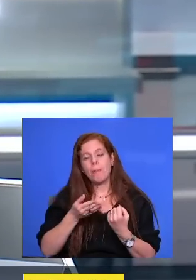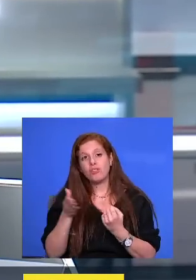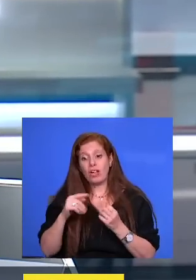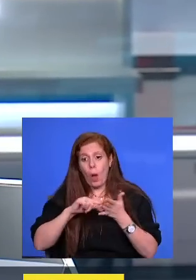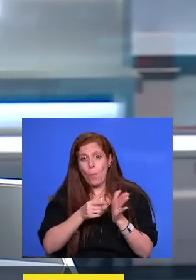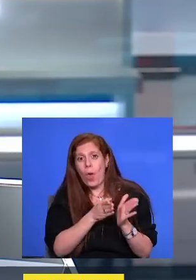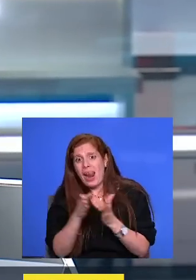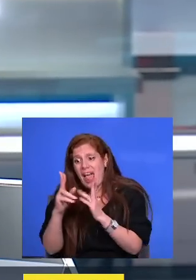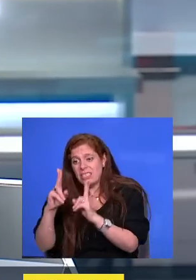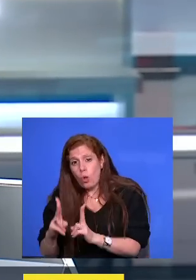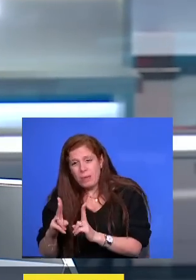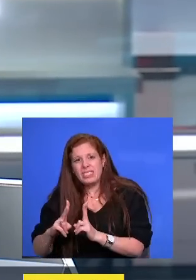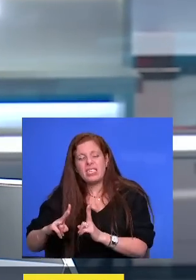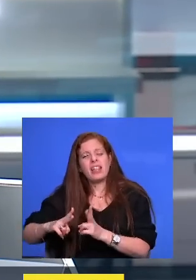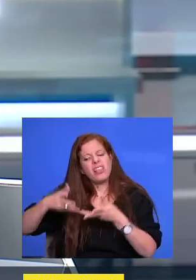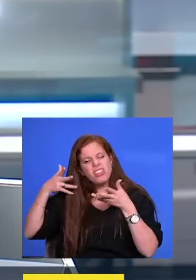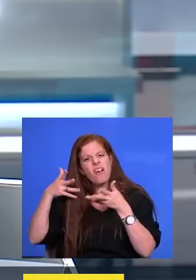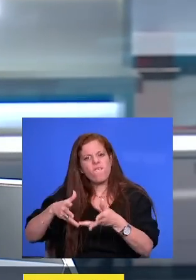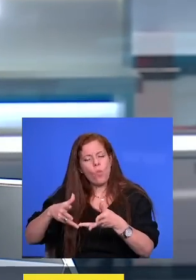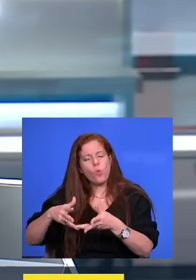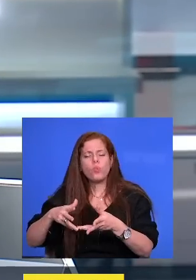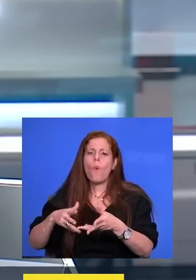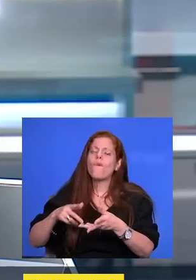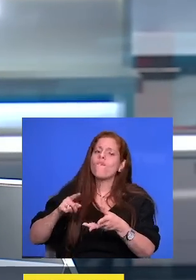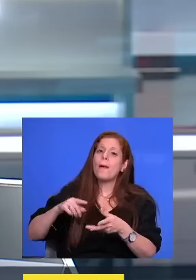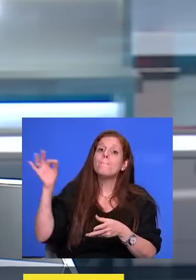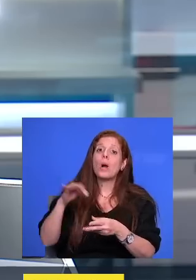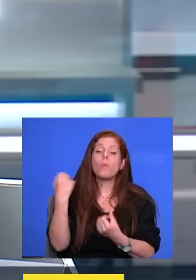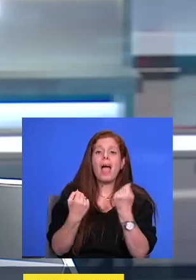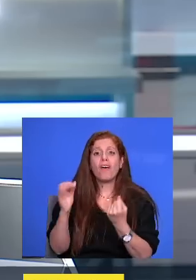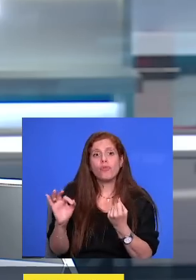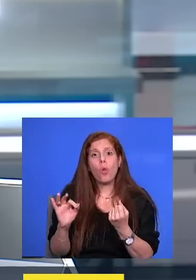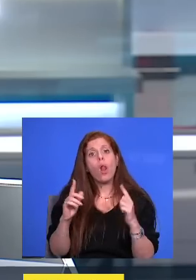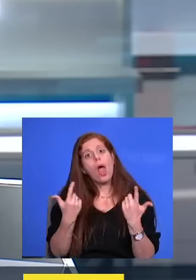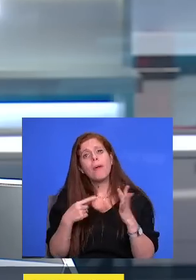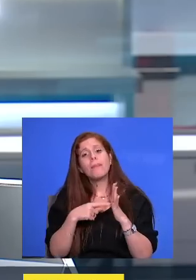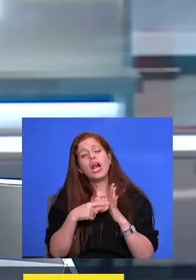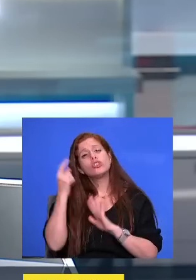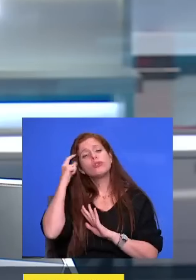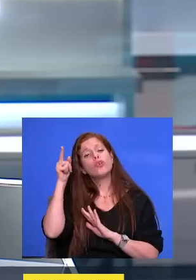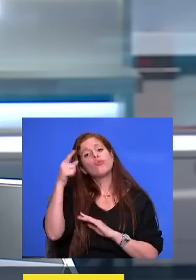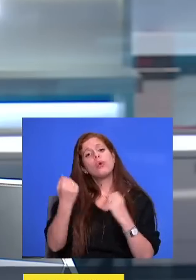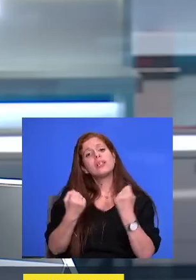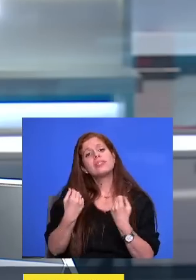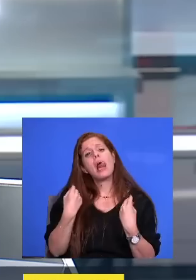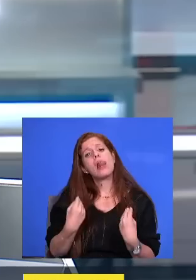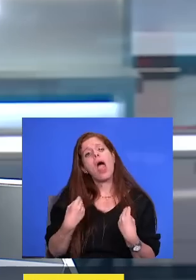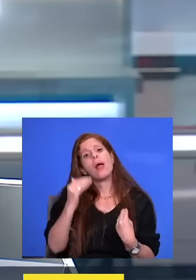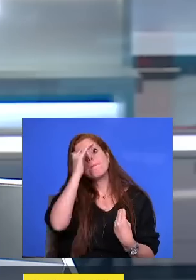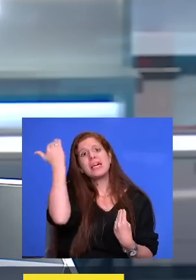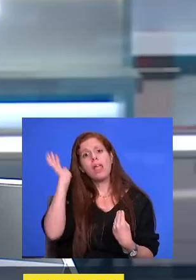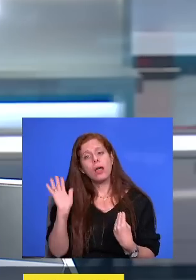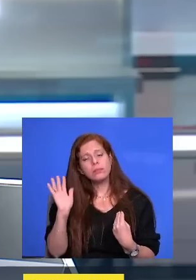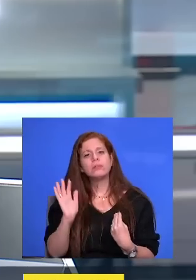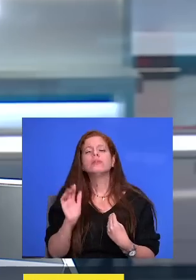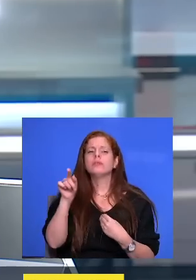תקפו אותו ופגעו ברכב שלו, וכל זה בגלל שלדעתם הוא פשוט נסע לאט מדי. האירוע כולו תועד והתוקפים נעצרו, והנה רובי